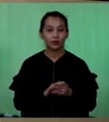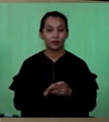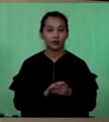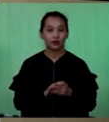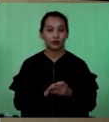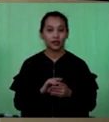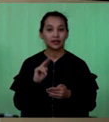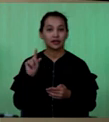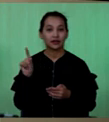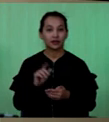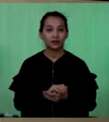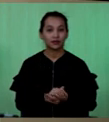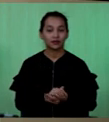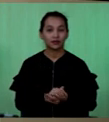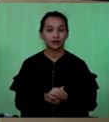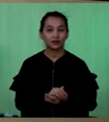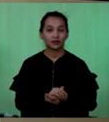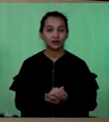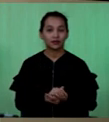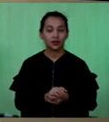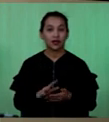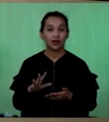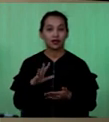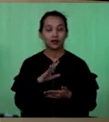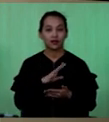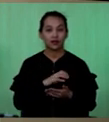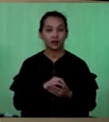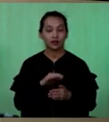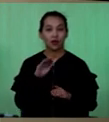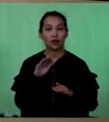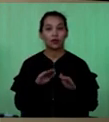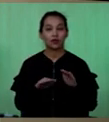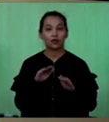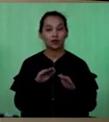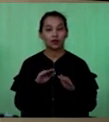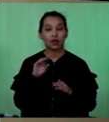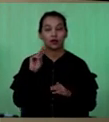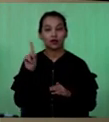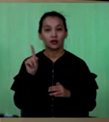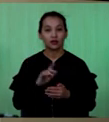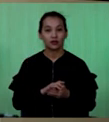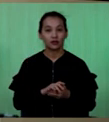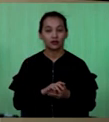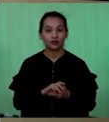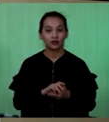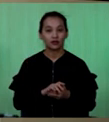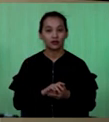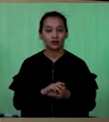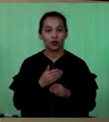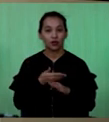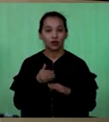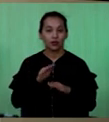kilogram. Biz barcha og'ir yuklarni kilogrammlarda, undan-da og'ir